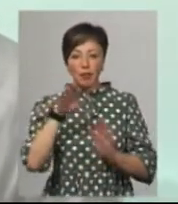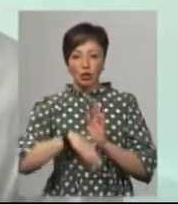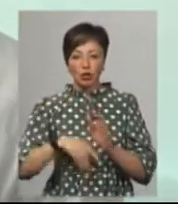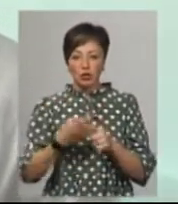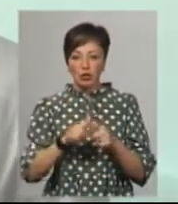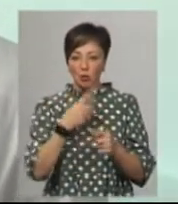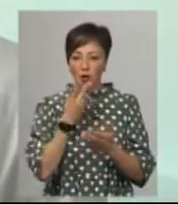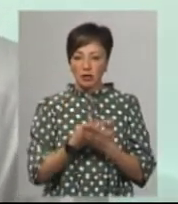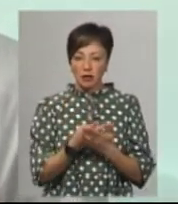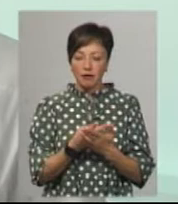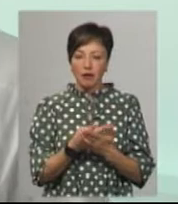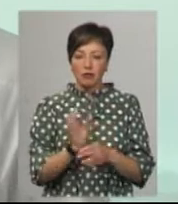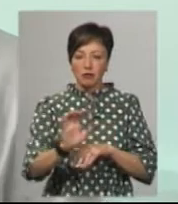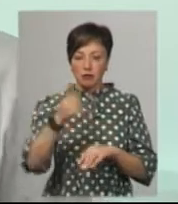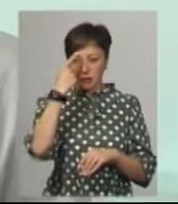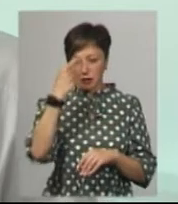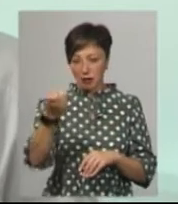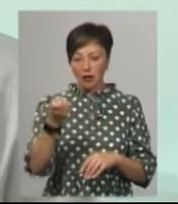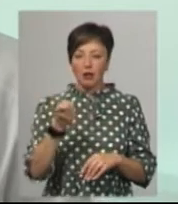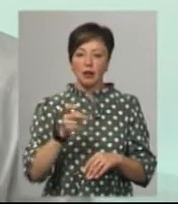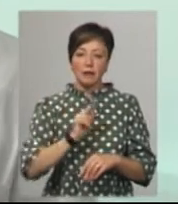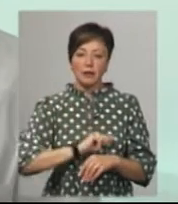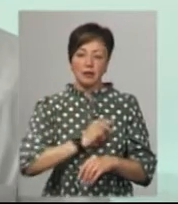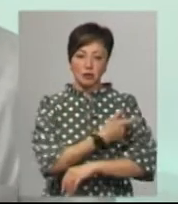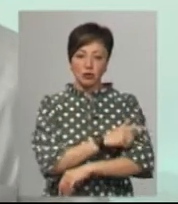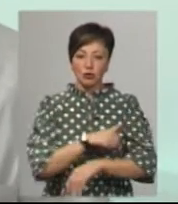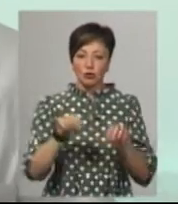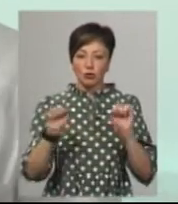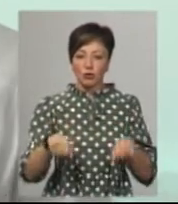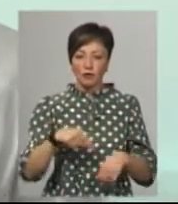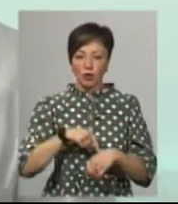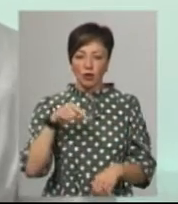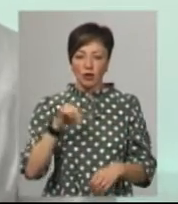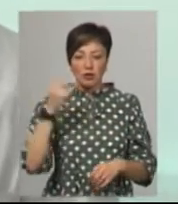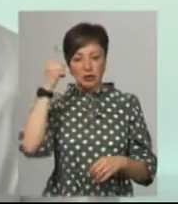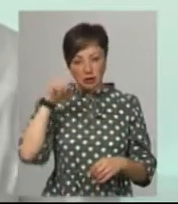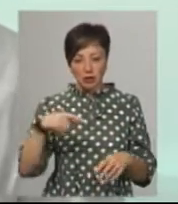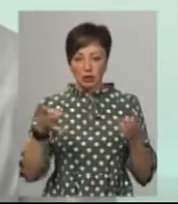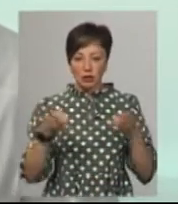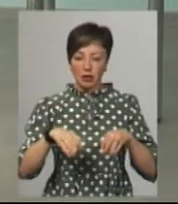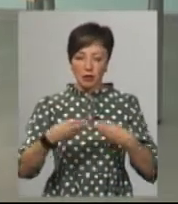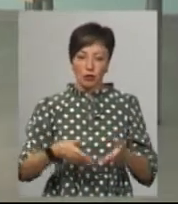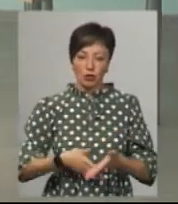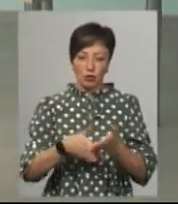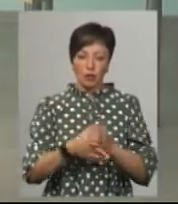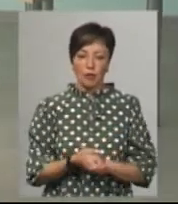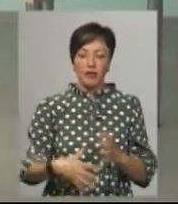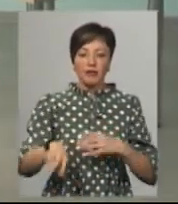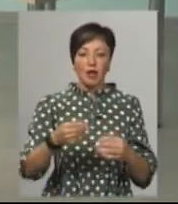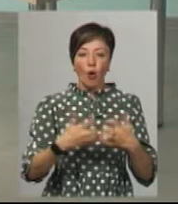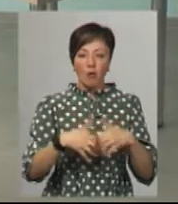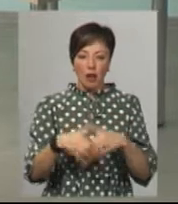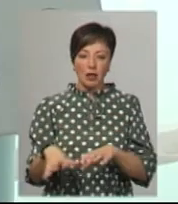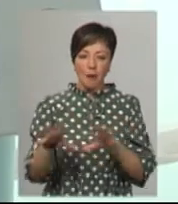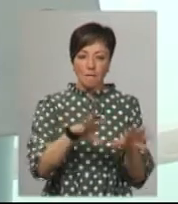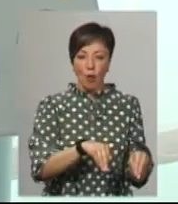показників він подає сигнал, коли медичні працівники можуть відреагувати і знати, що треба надавати допомогу. Усе обладнання